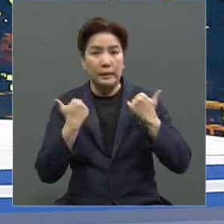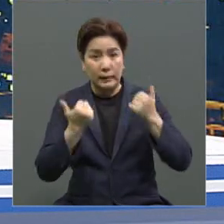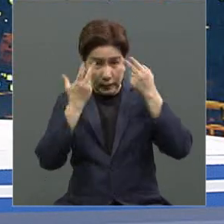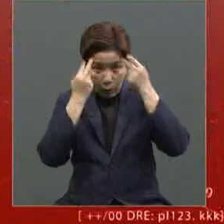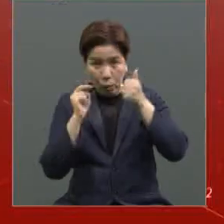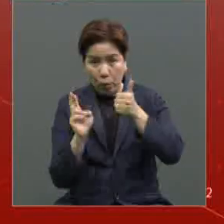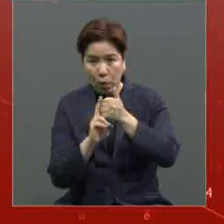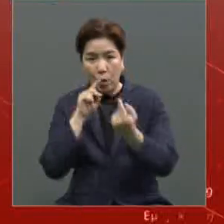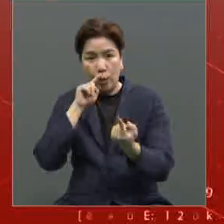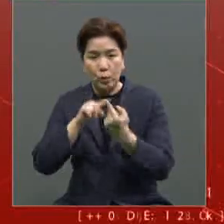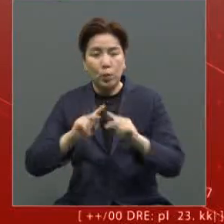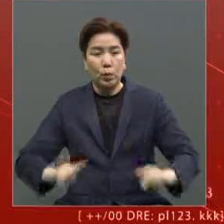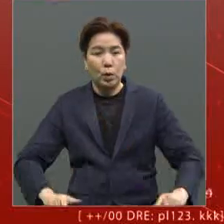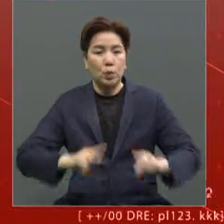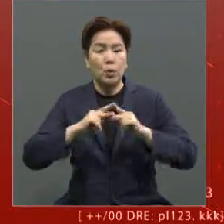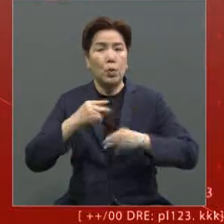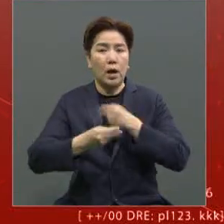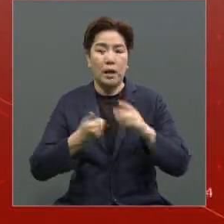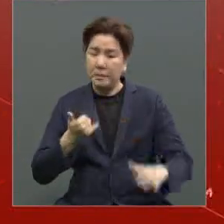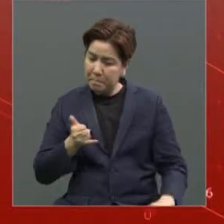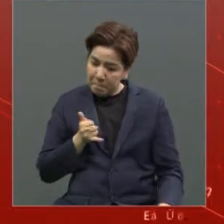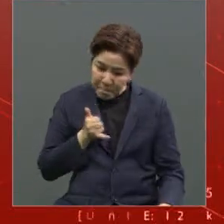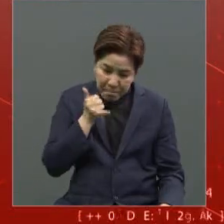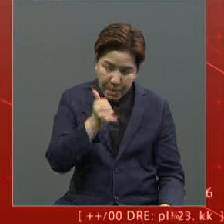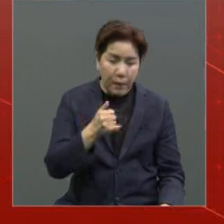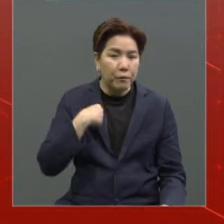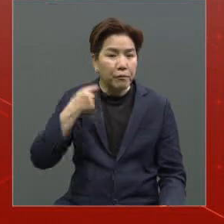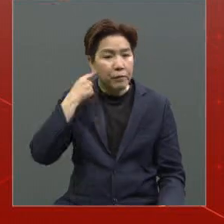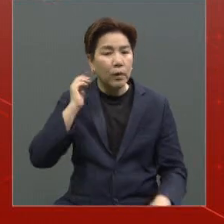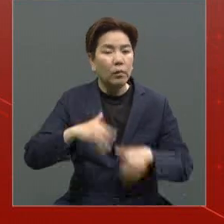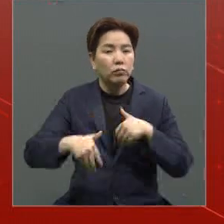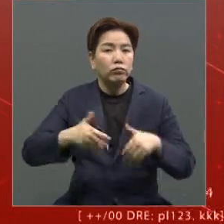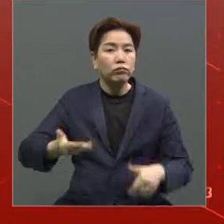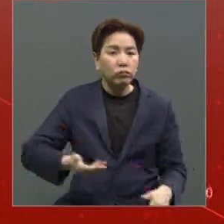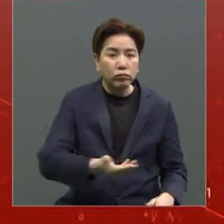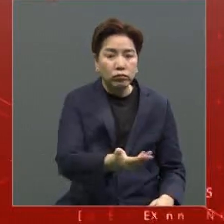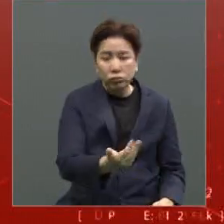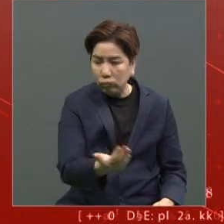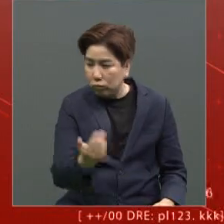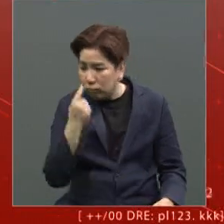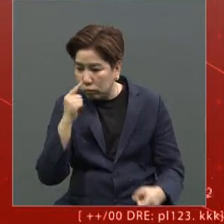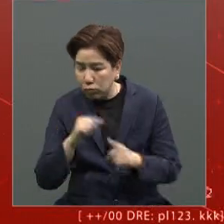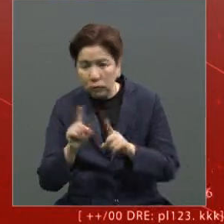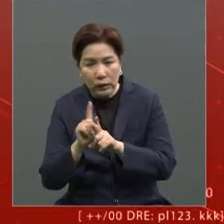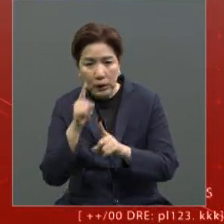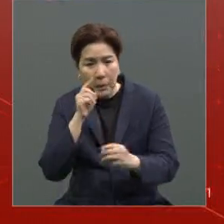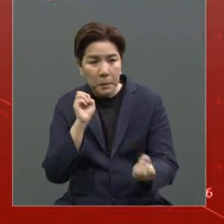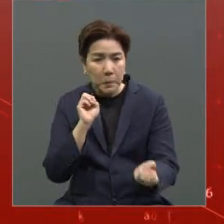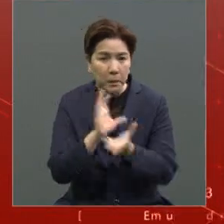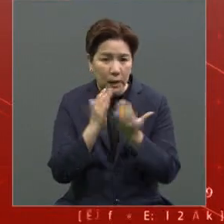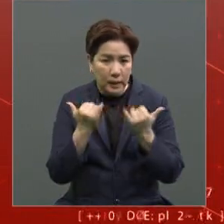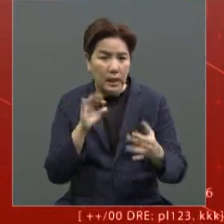ตรีและรัฐมนตรีว่าการกระทรวงพาณิชย์ได้ลงพื้นที่ไปรับฟังความคืบหน้านะครับในเรื่องของการศึกษาผลกระทบนะครับโ